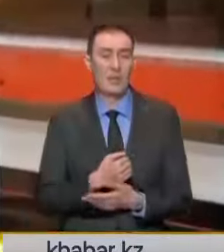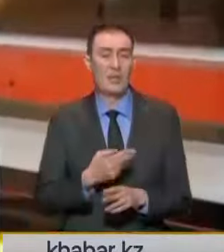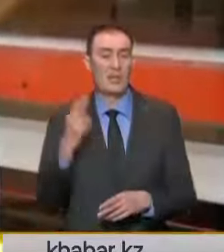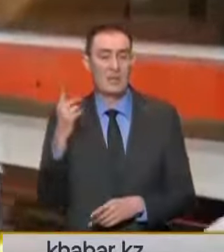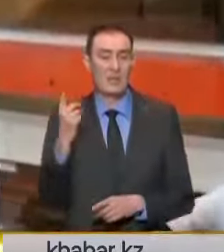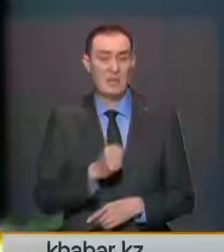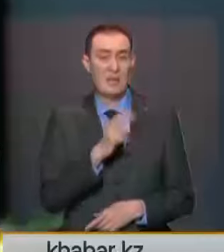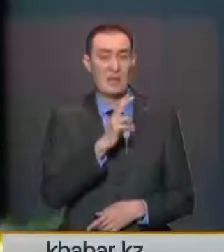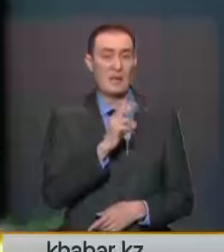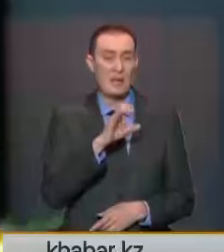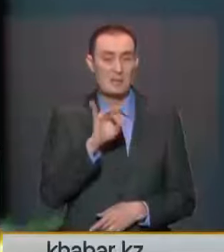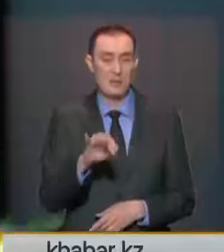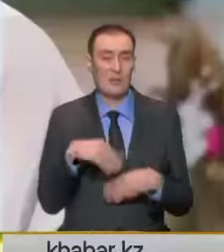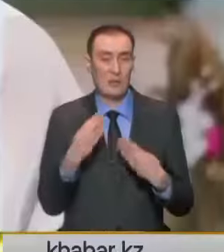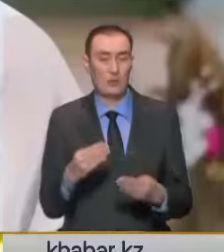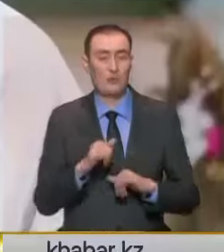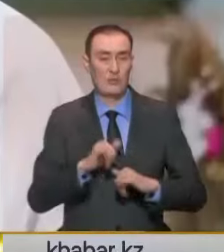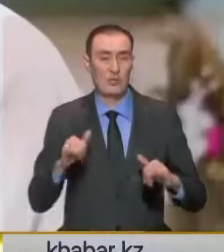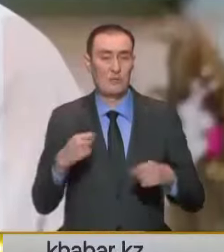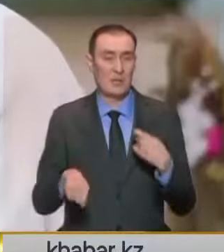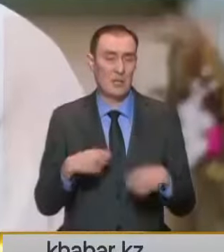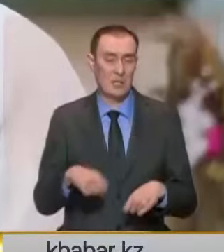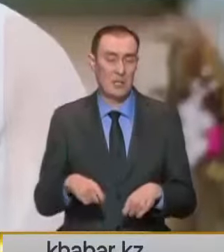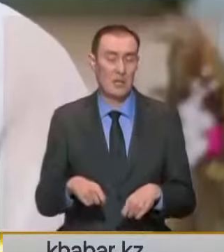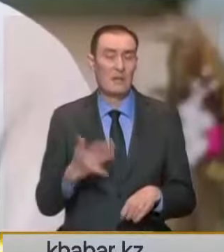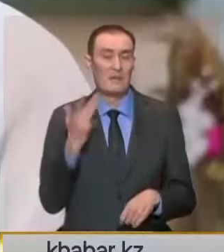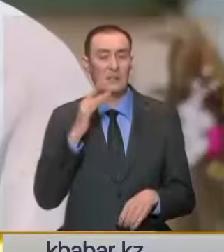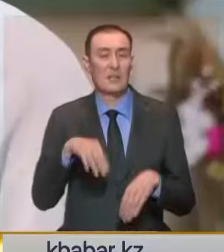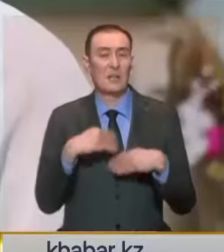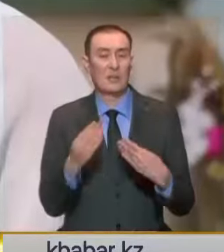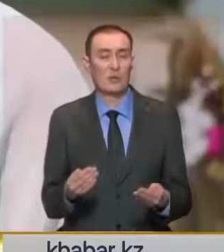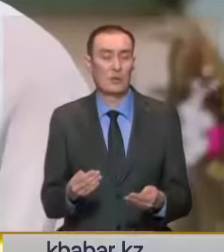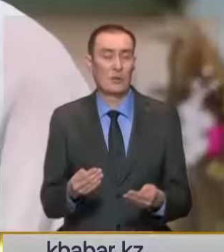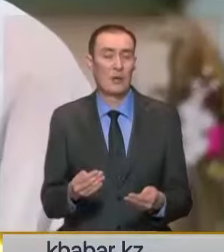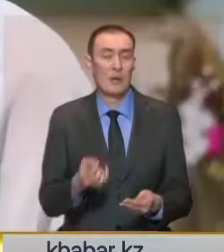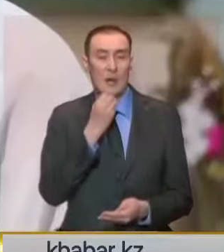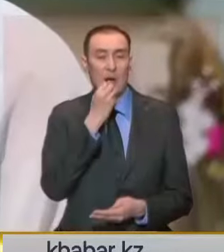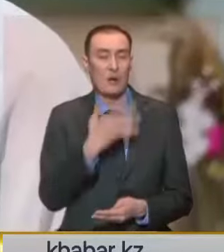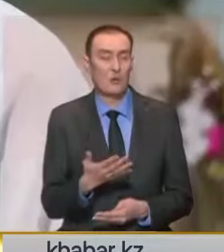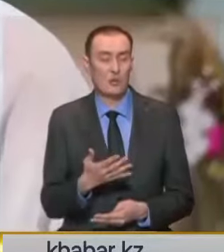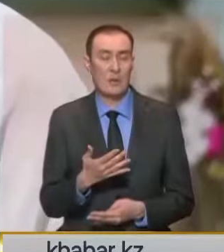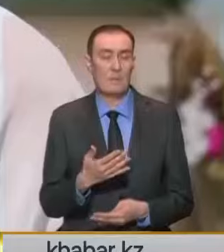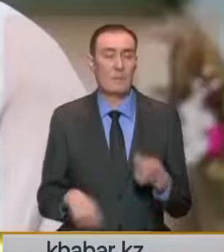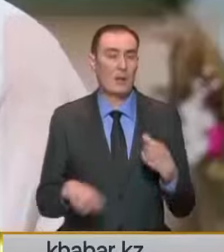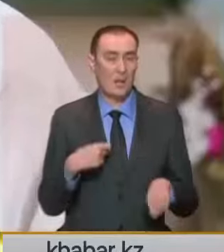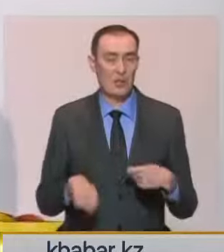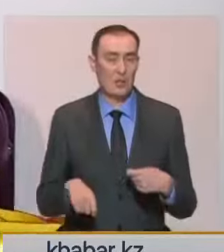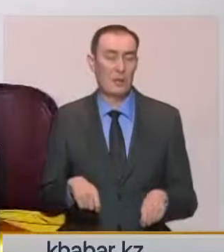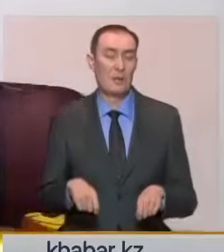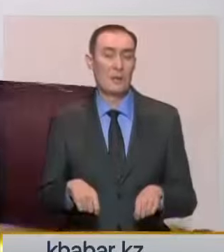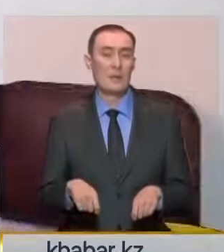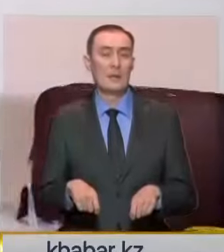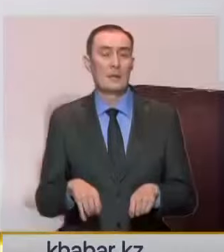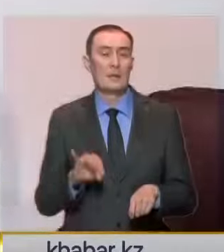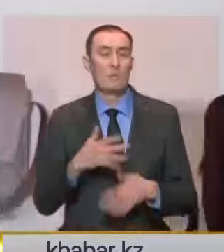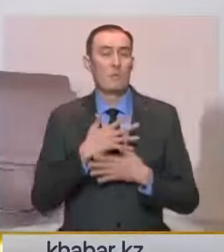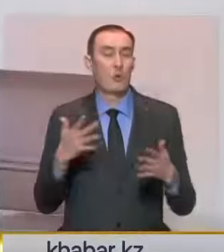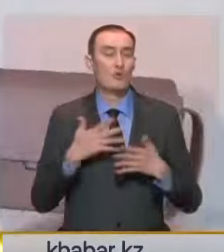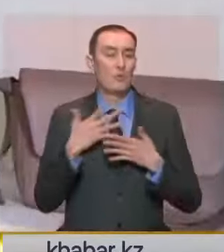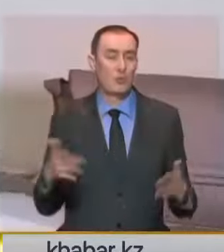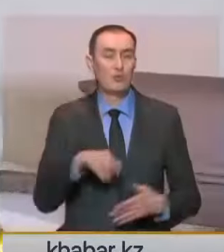помогает в разы увеличить продажи. Каспий-Жума всегда дает хорошие продажи, и все больше и